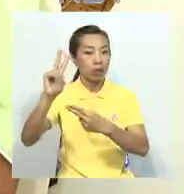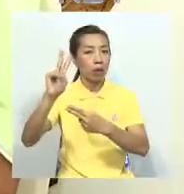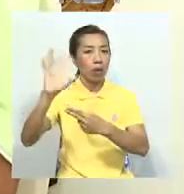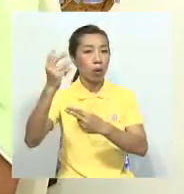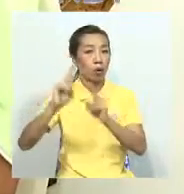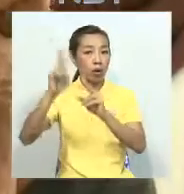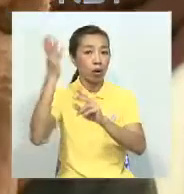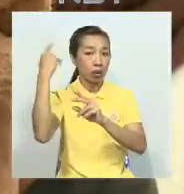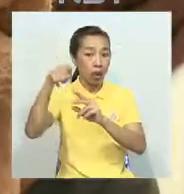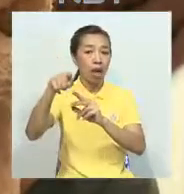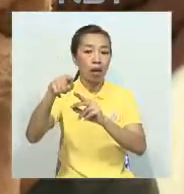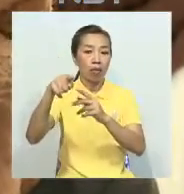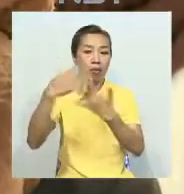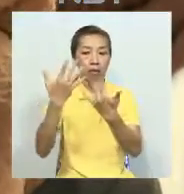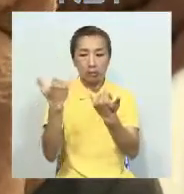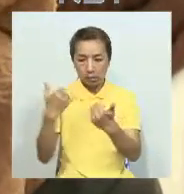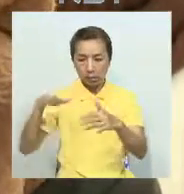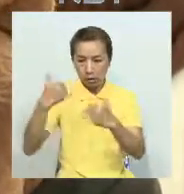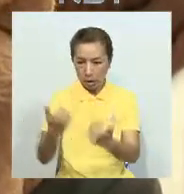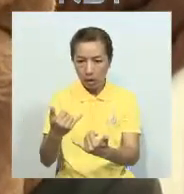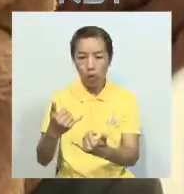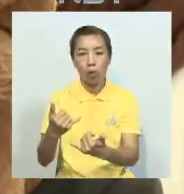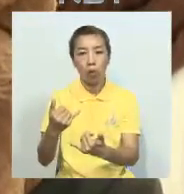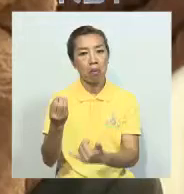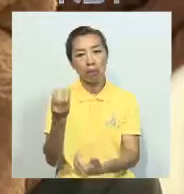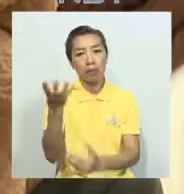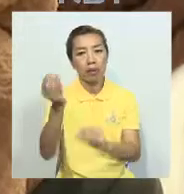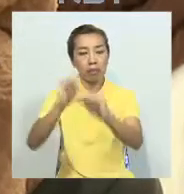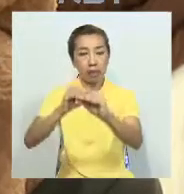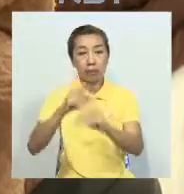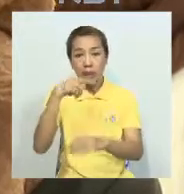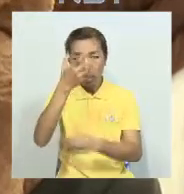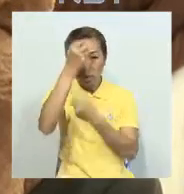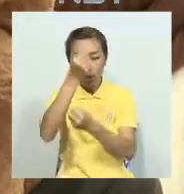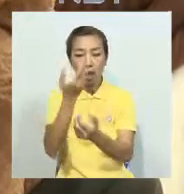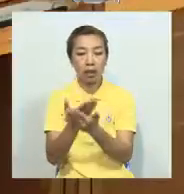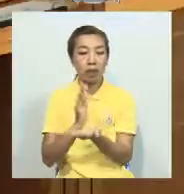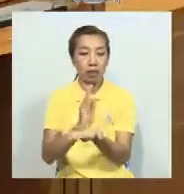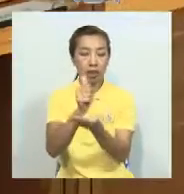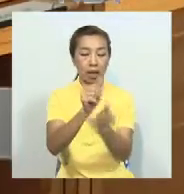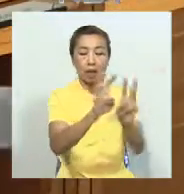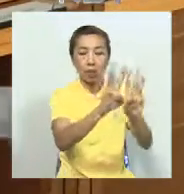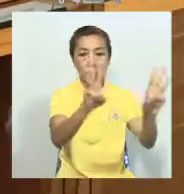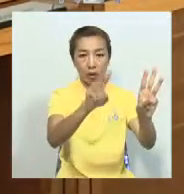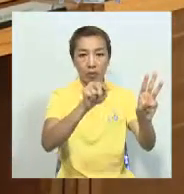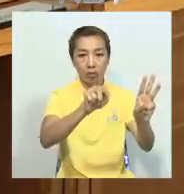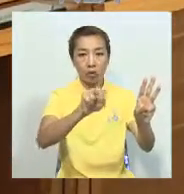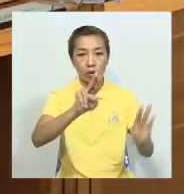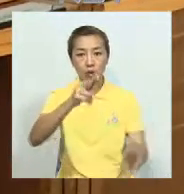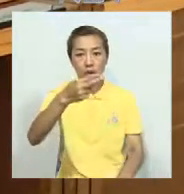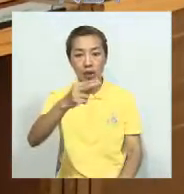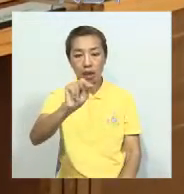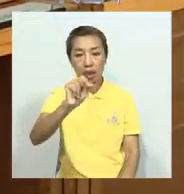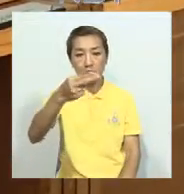ยังไม่มีแนวโน้มที่จะลดลงด้วยสำหรับผู้ที่สนใจนะคะก็สามารถที่จะบริจาคได้ที่